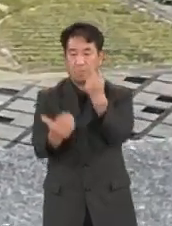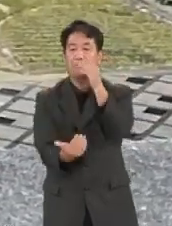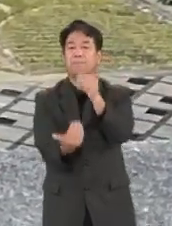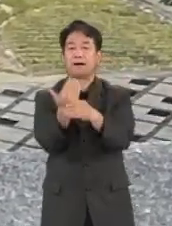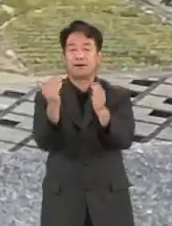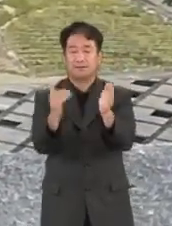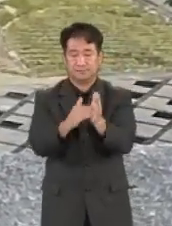그을렸습니다